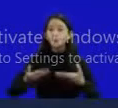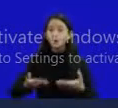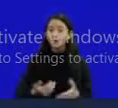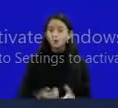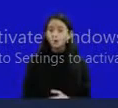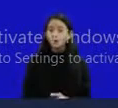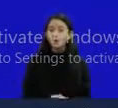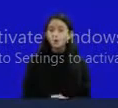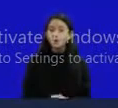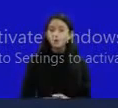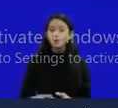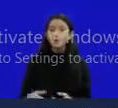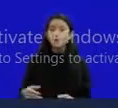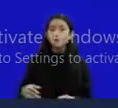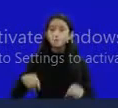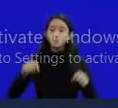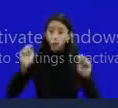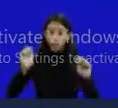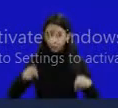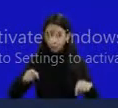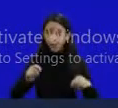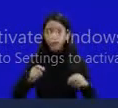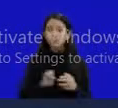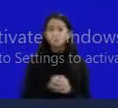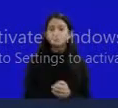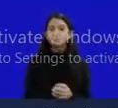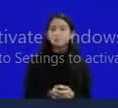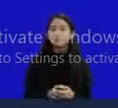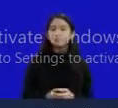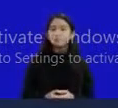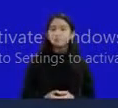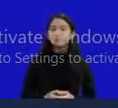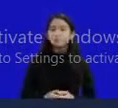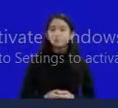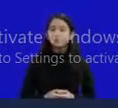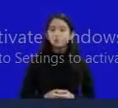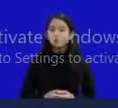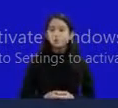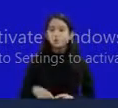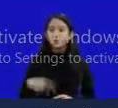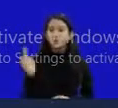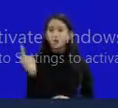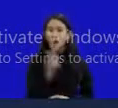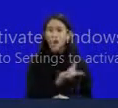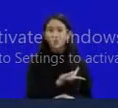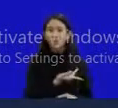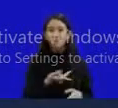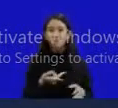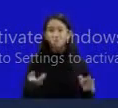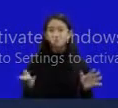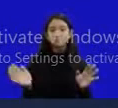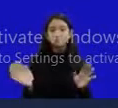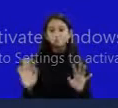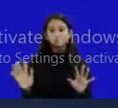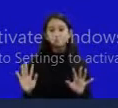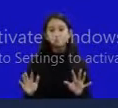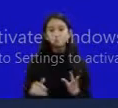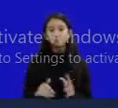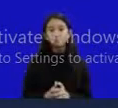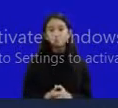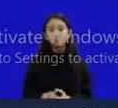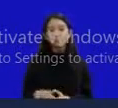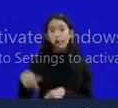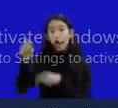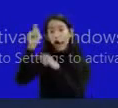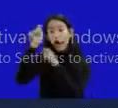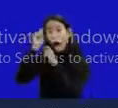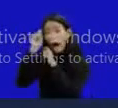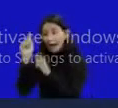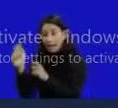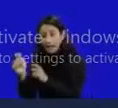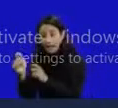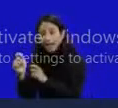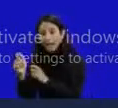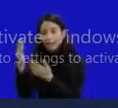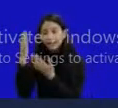pemda menentukan mana yang bisa mulai kata buka mana yang tidak kita tidak menghargai